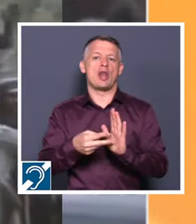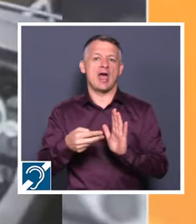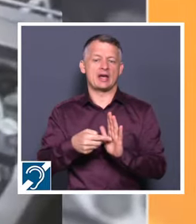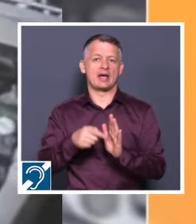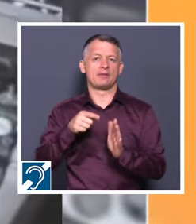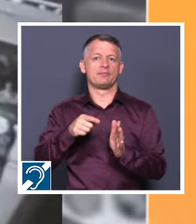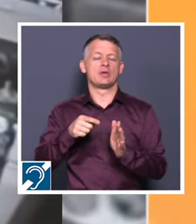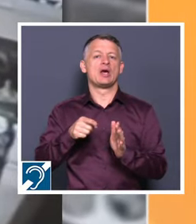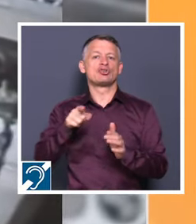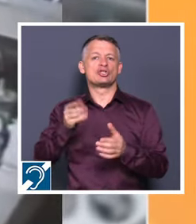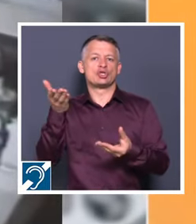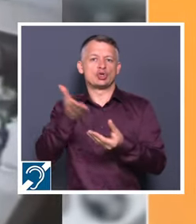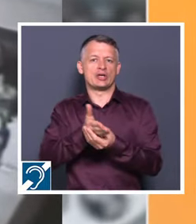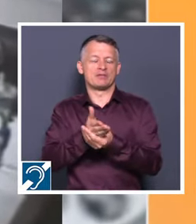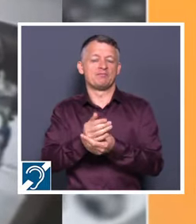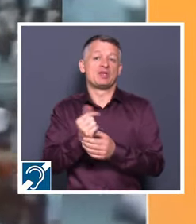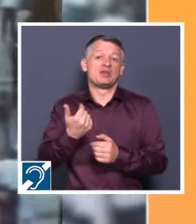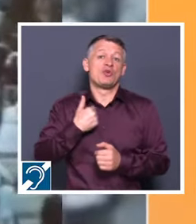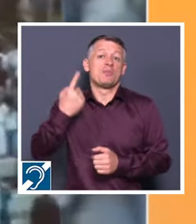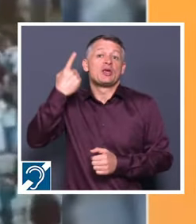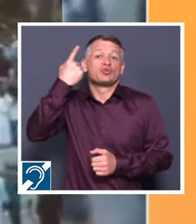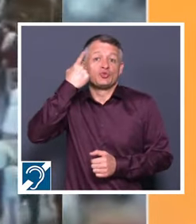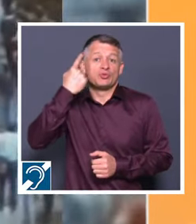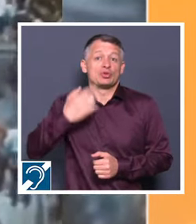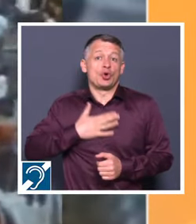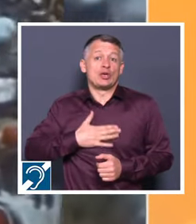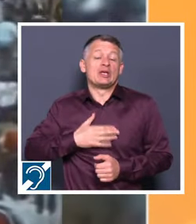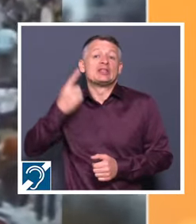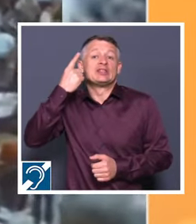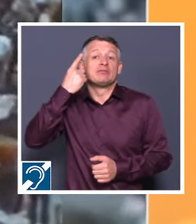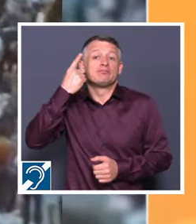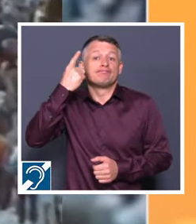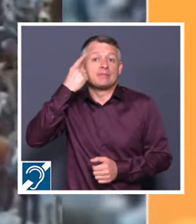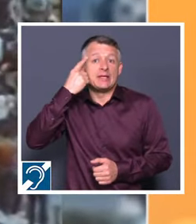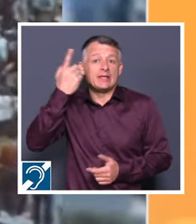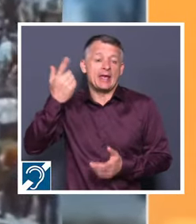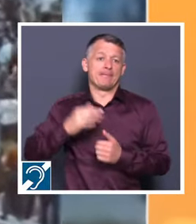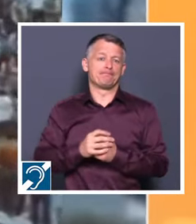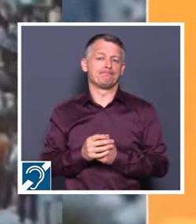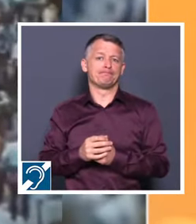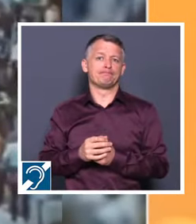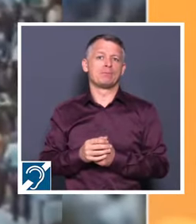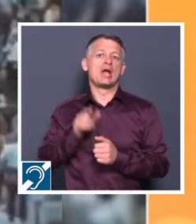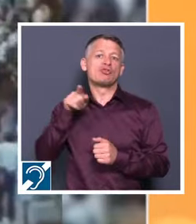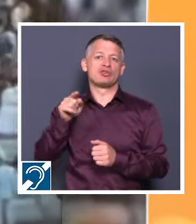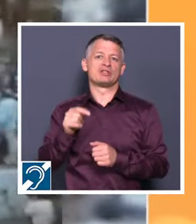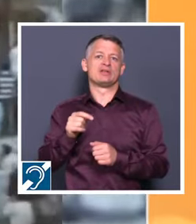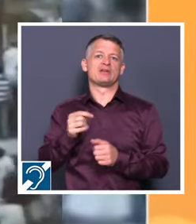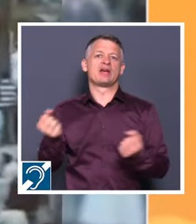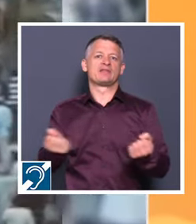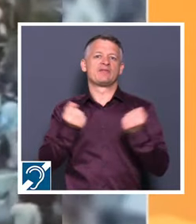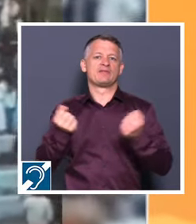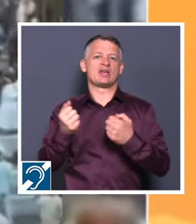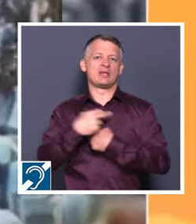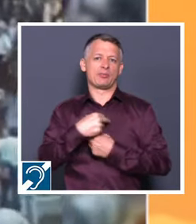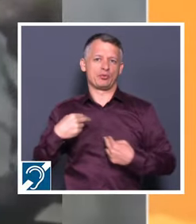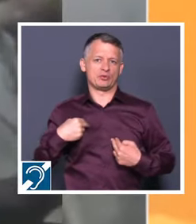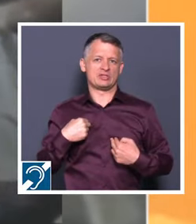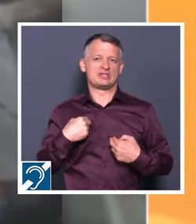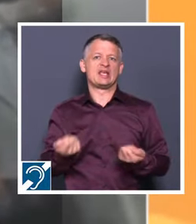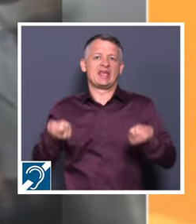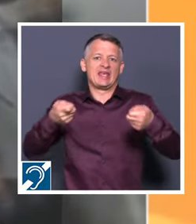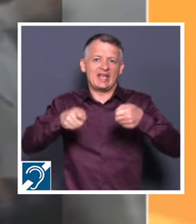dori, în teorie, mi-aș dori, așa cum spuneați, ca acest proces să se încheie odată pentru